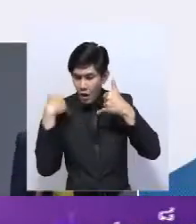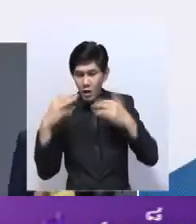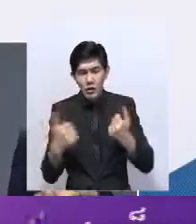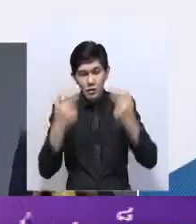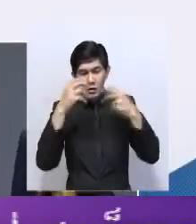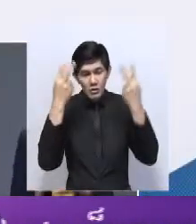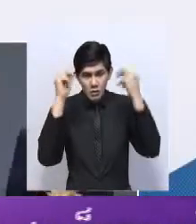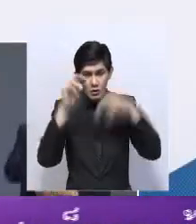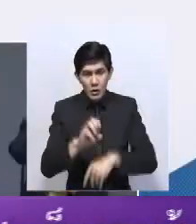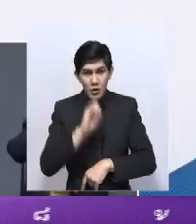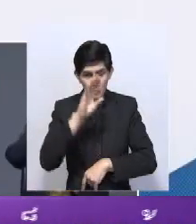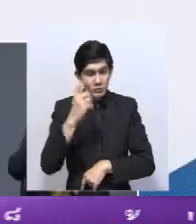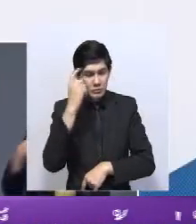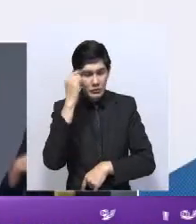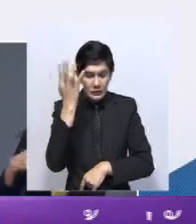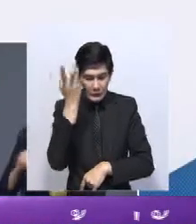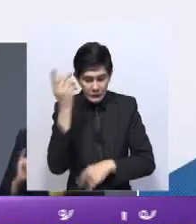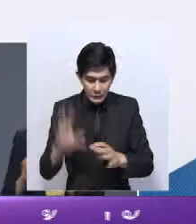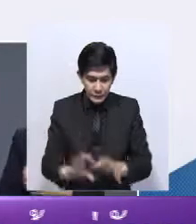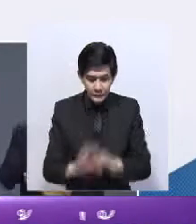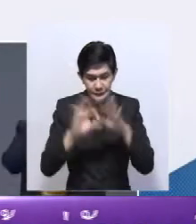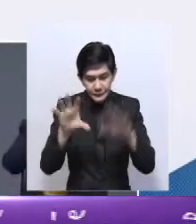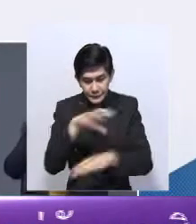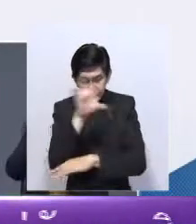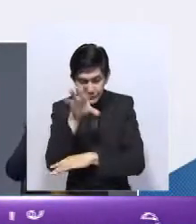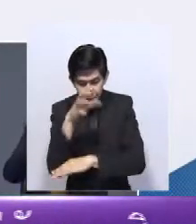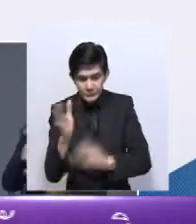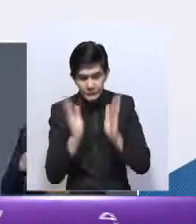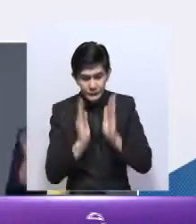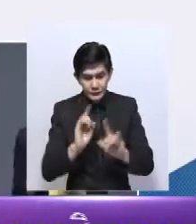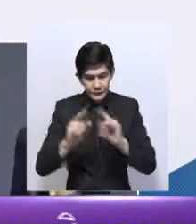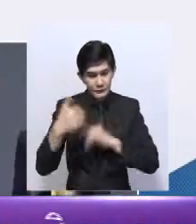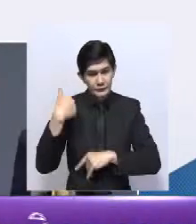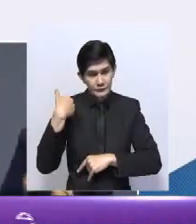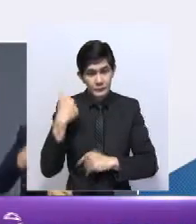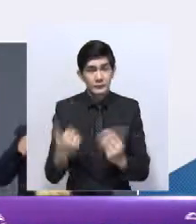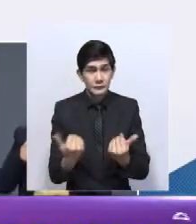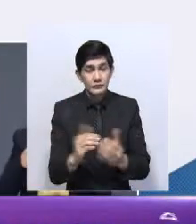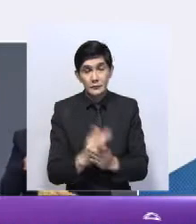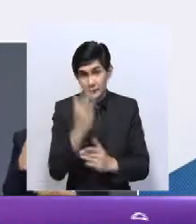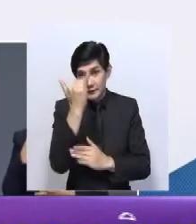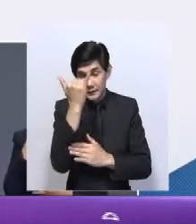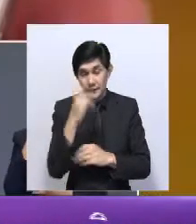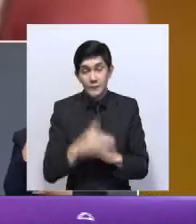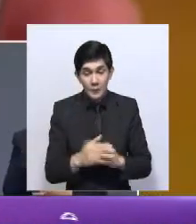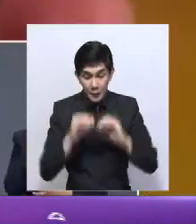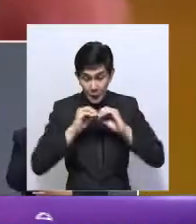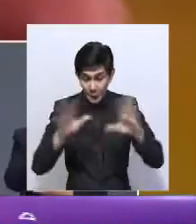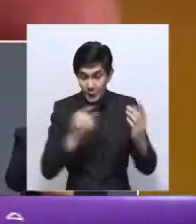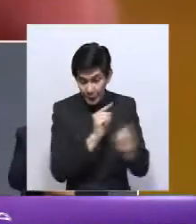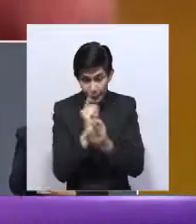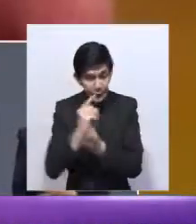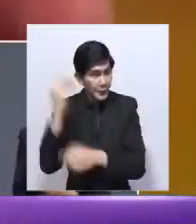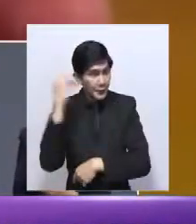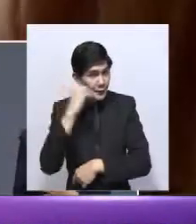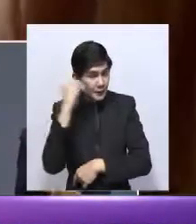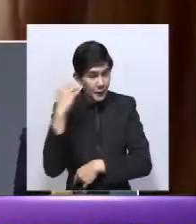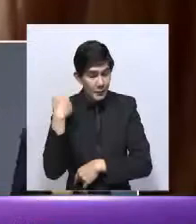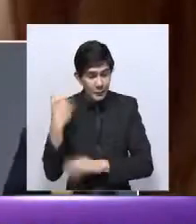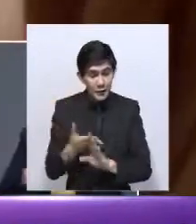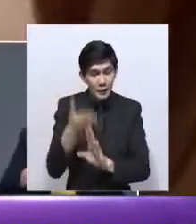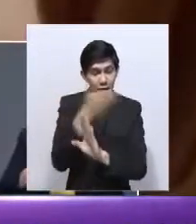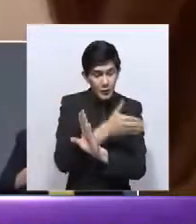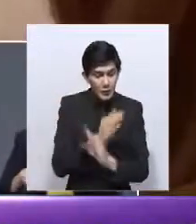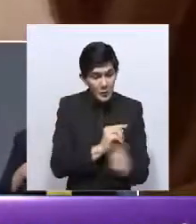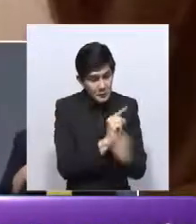นายกท่านก็บอกว่ามีความกังวลเกี่ยวกับการหลอกลวงของมิจฉาชีพในรูปแบบนี้นะคะเพราะว่าระบาดอยู่ในปัจจุบันและที่ผ่านมา